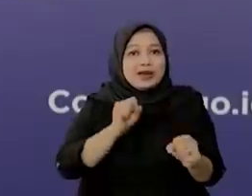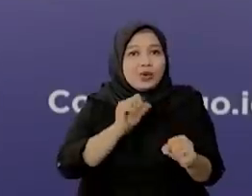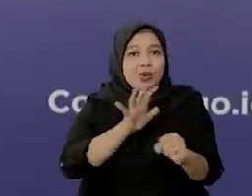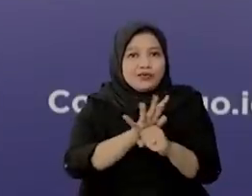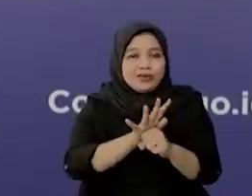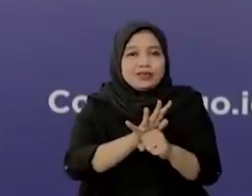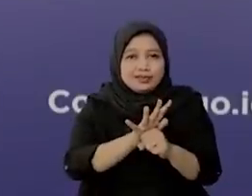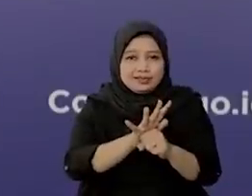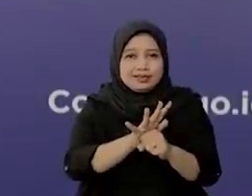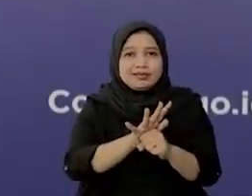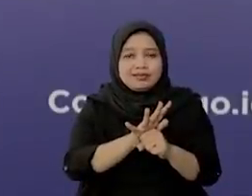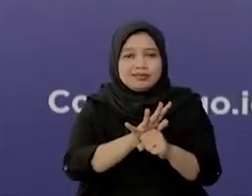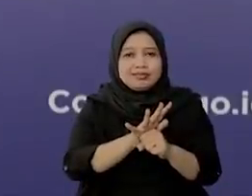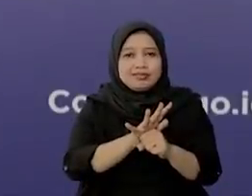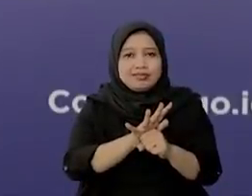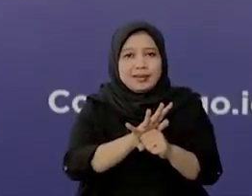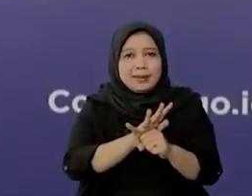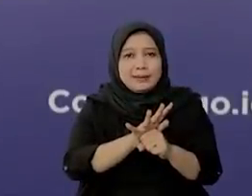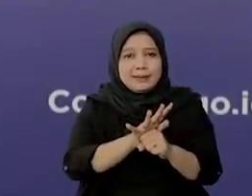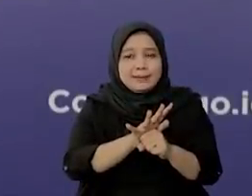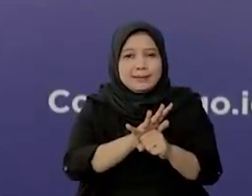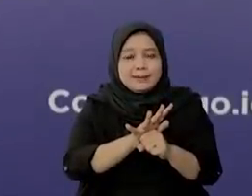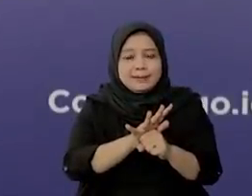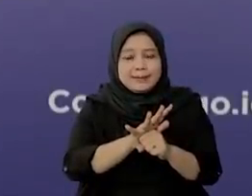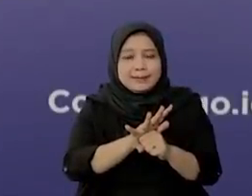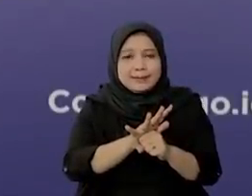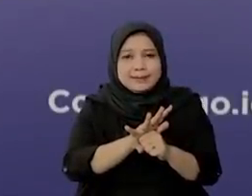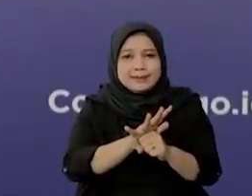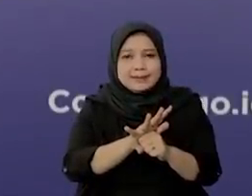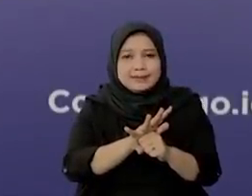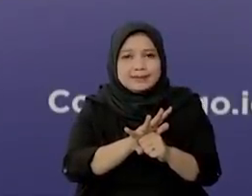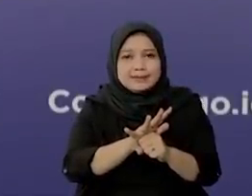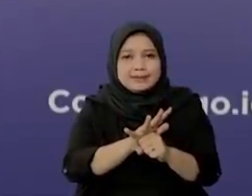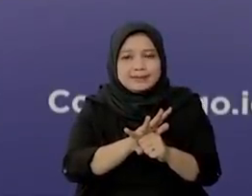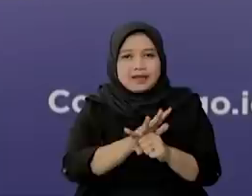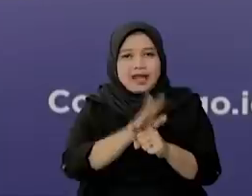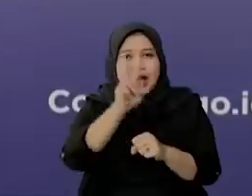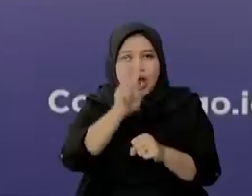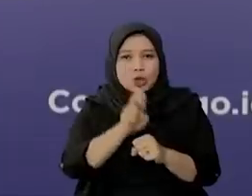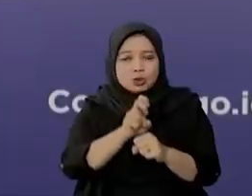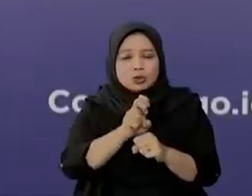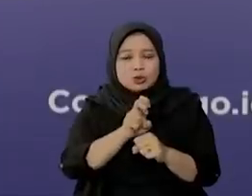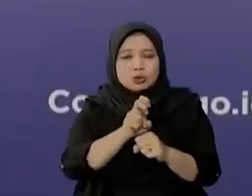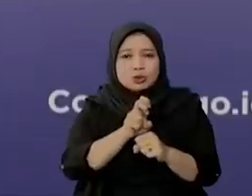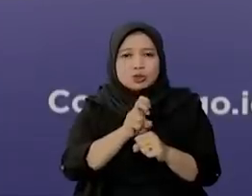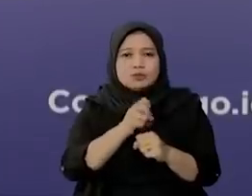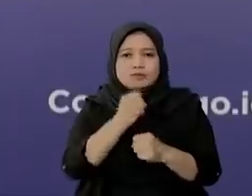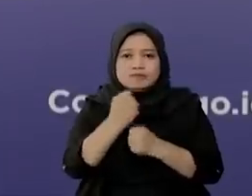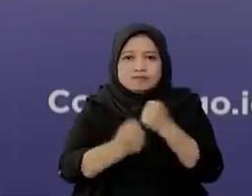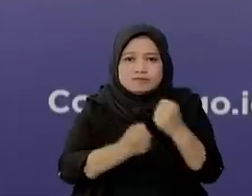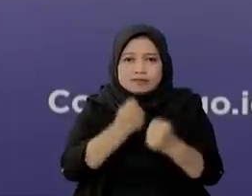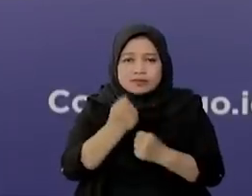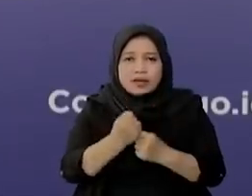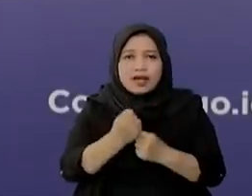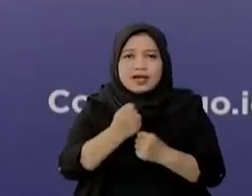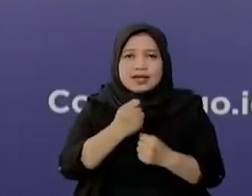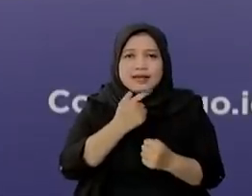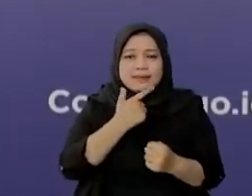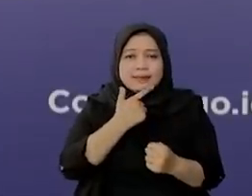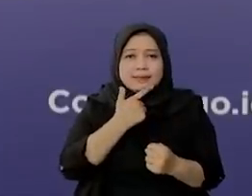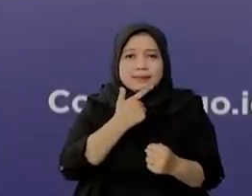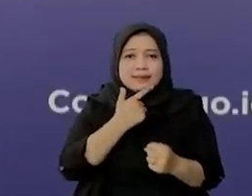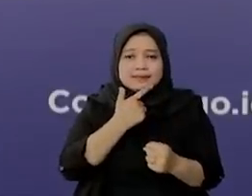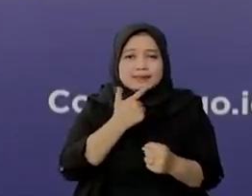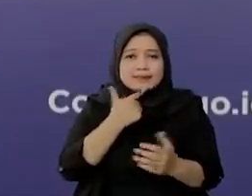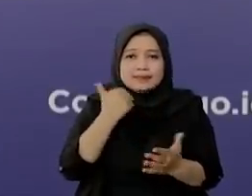ndak lah diintervensi dengan mengedepankan aspek kesehatan